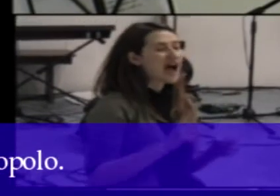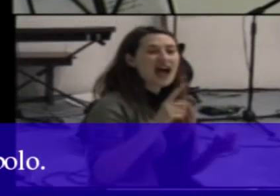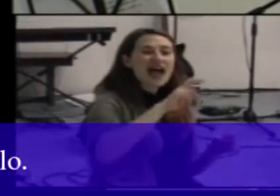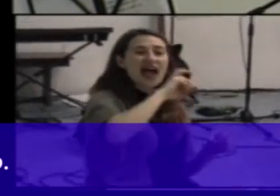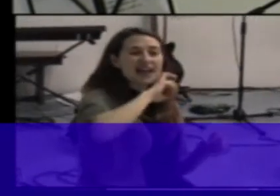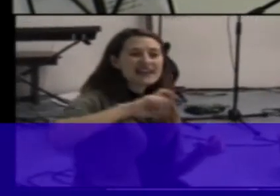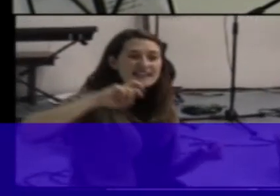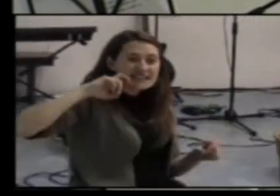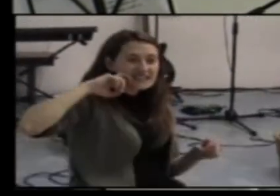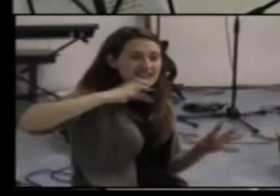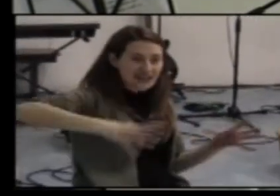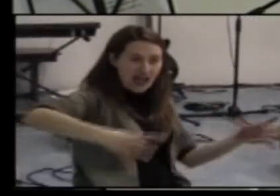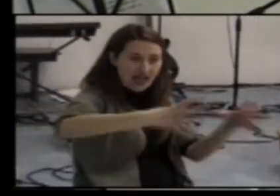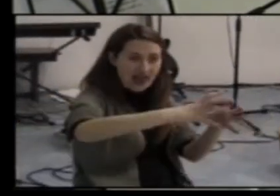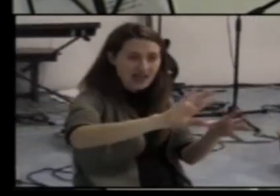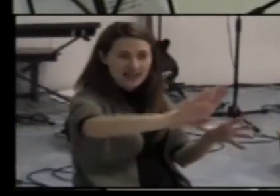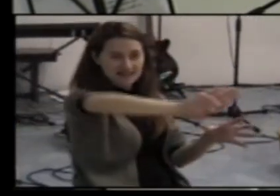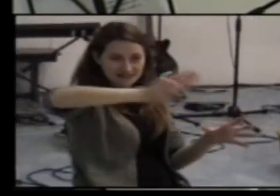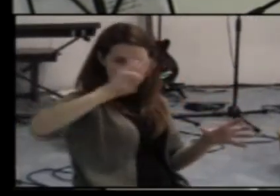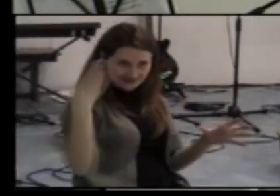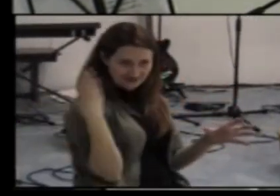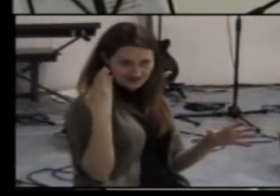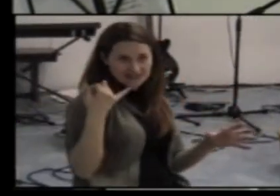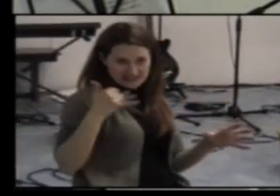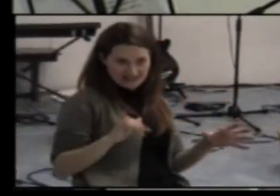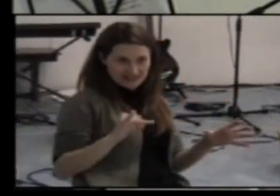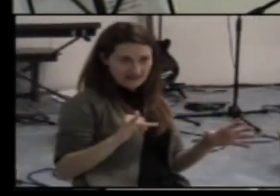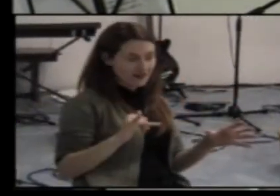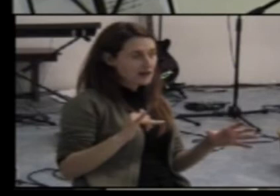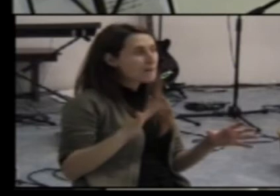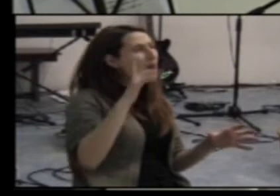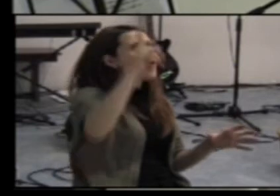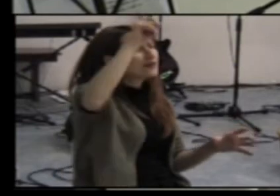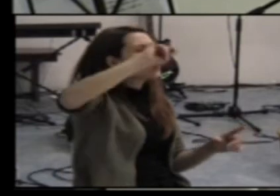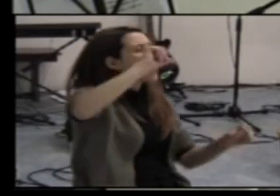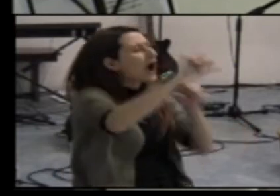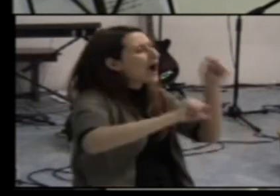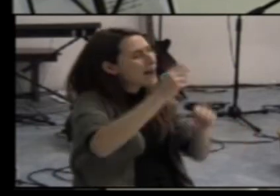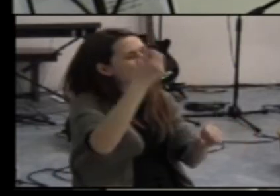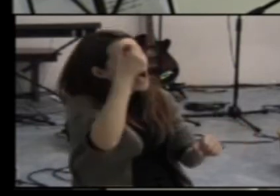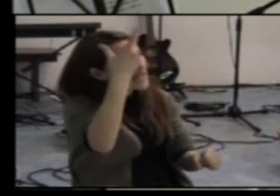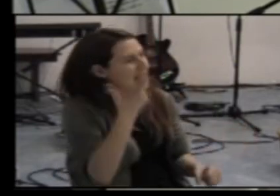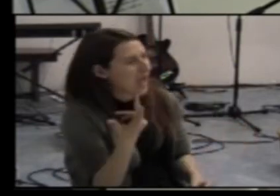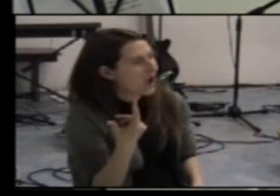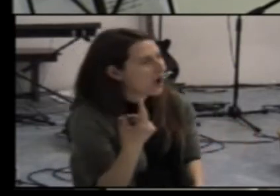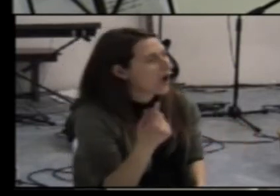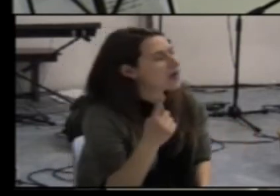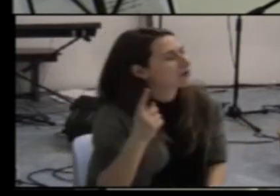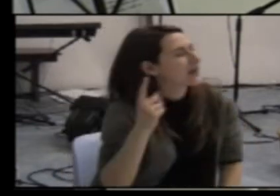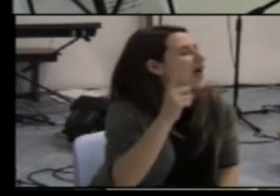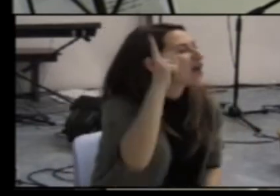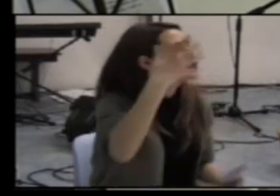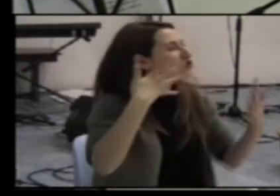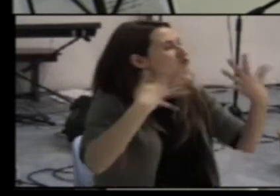suo patto, Dio non cambia idea. Perché non cambia idea? Perché lui aveva fatto un patto prima